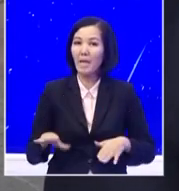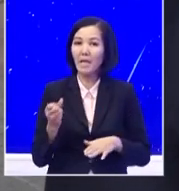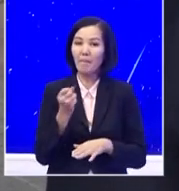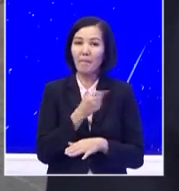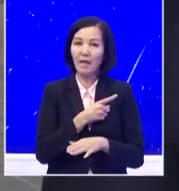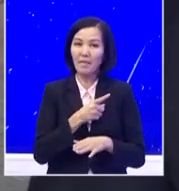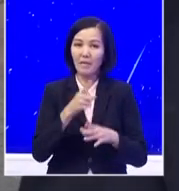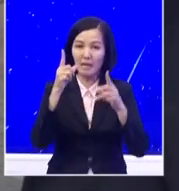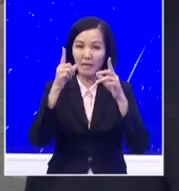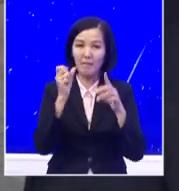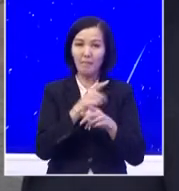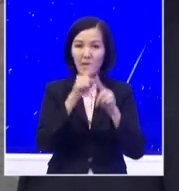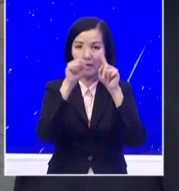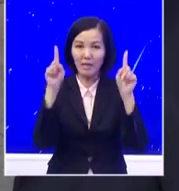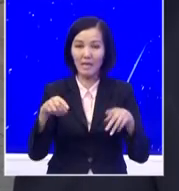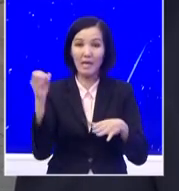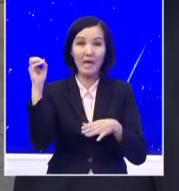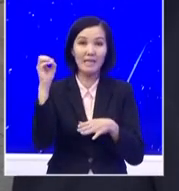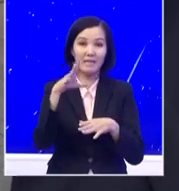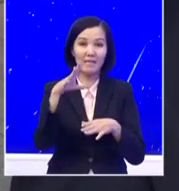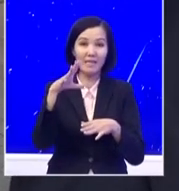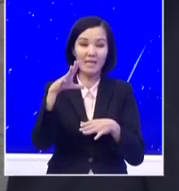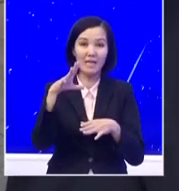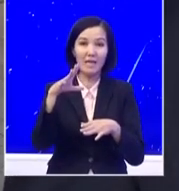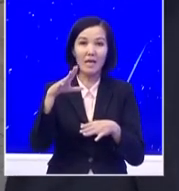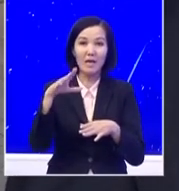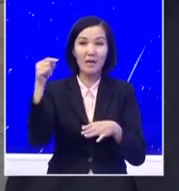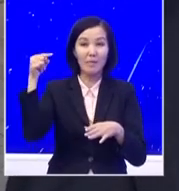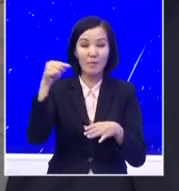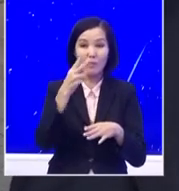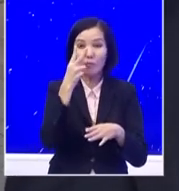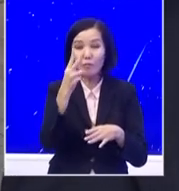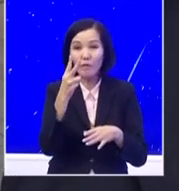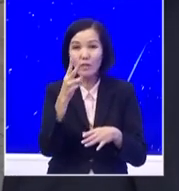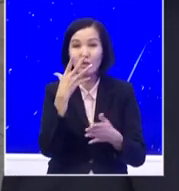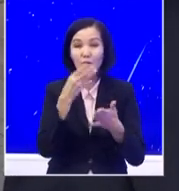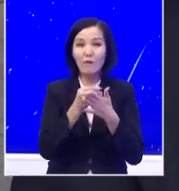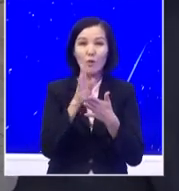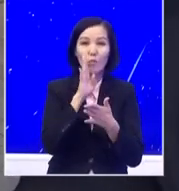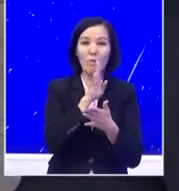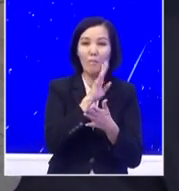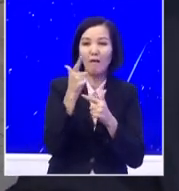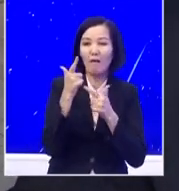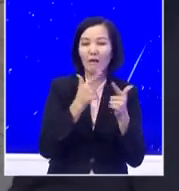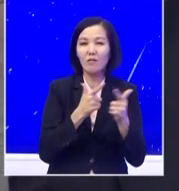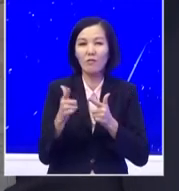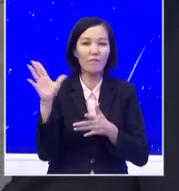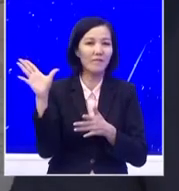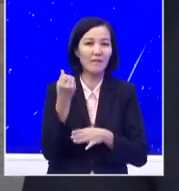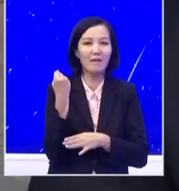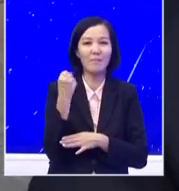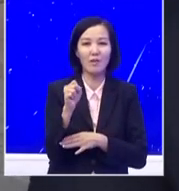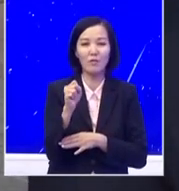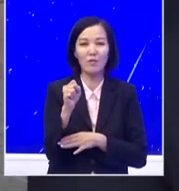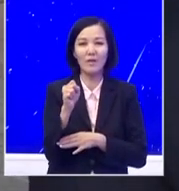платок и осветили ее. И когда он потом говорил, я, говорит, увидел свою маму, я, говорит, готов был порвать всех.